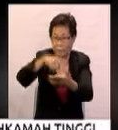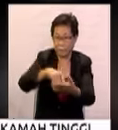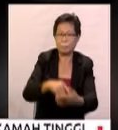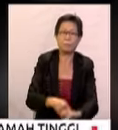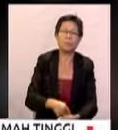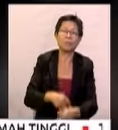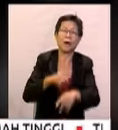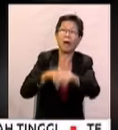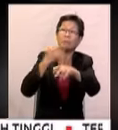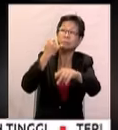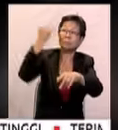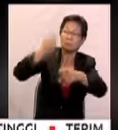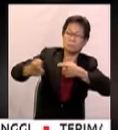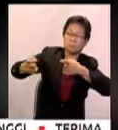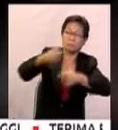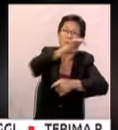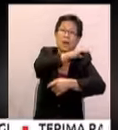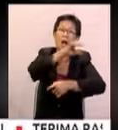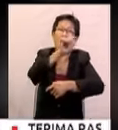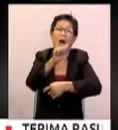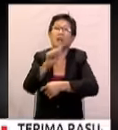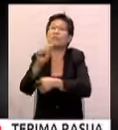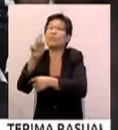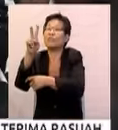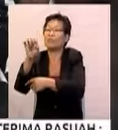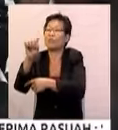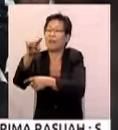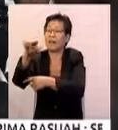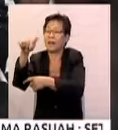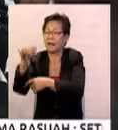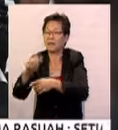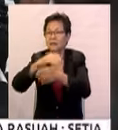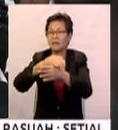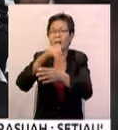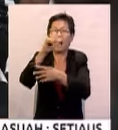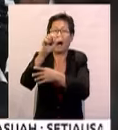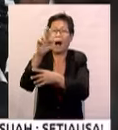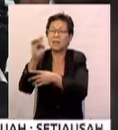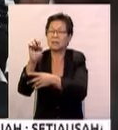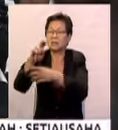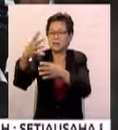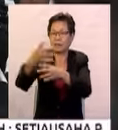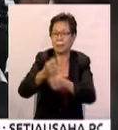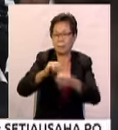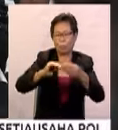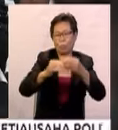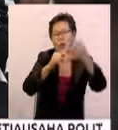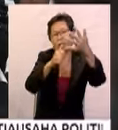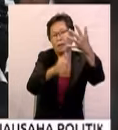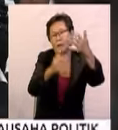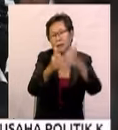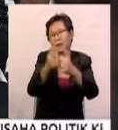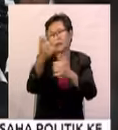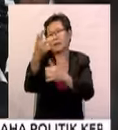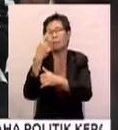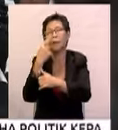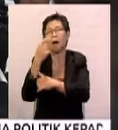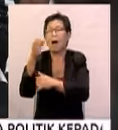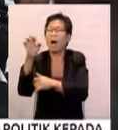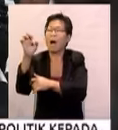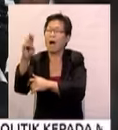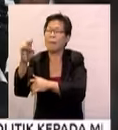lalu ketika di bawah kendalian Arsene Wenger, Arsenal menamatkan saingan di tangga ke-6 dengan 63 mata. Namun Emery